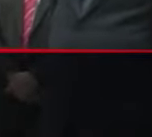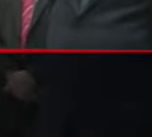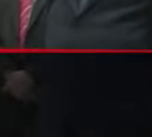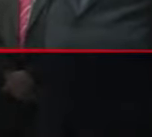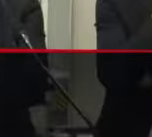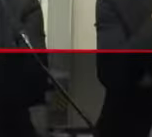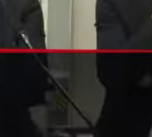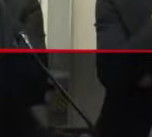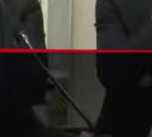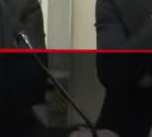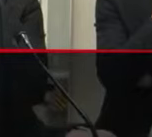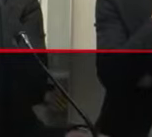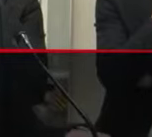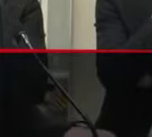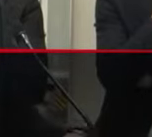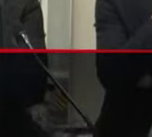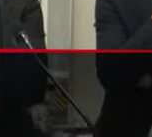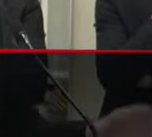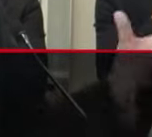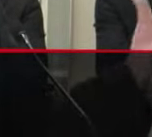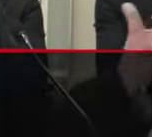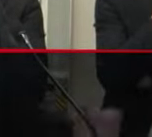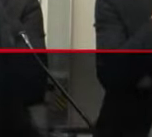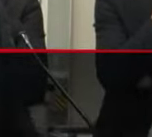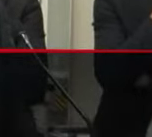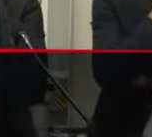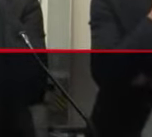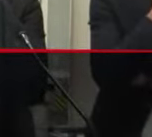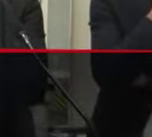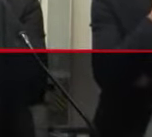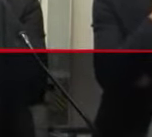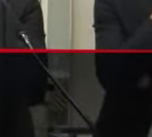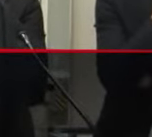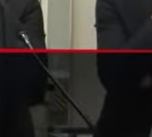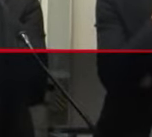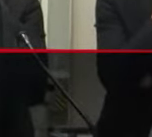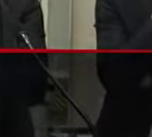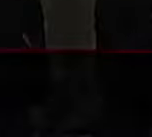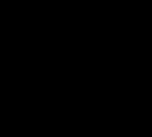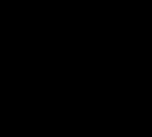adimen desgaitasuna duten pertsonen parte hartzeko komunitario handiagoa bultzatzeko udalerriko bizitzan.